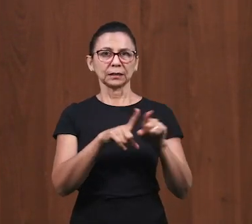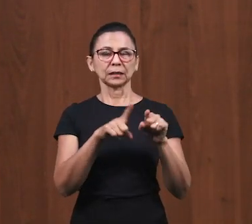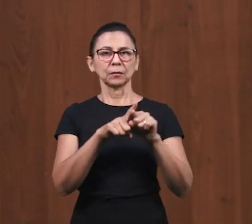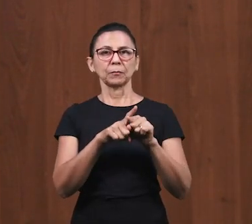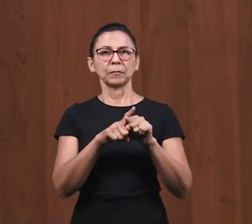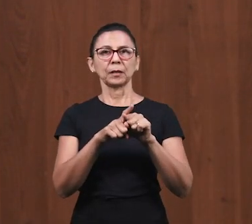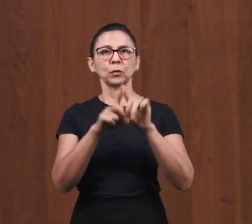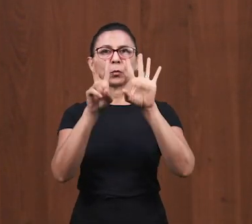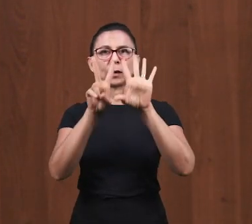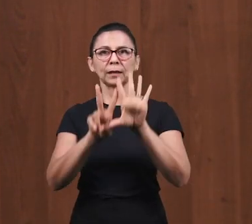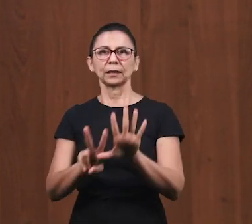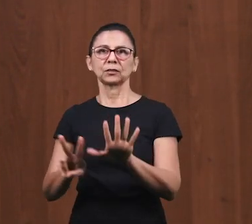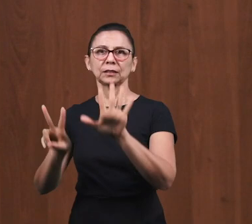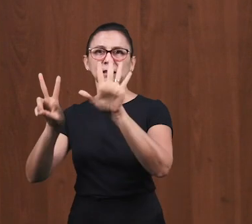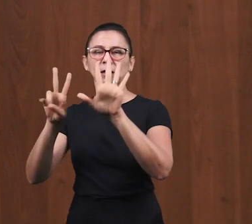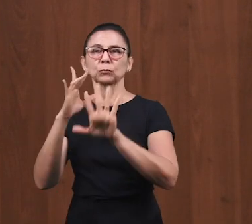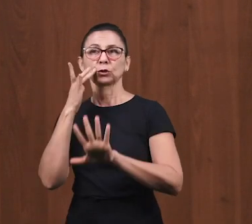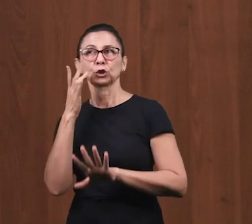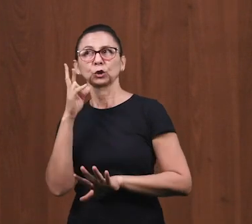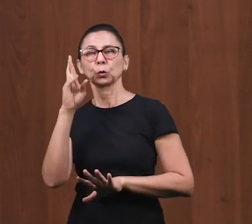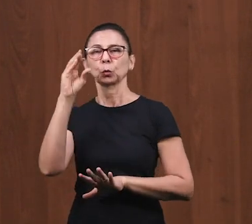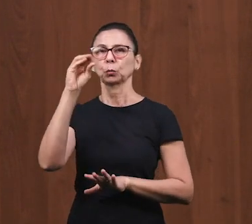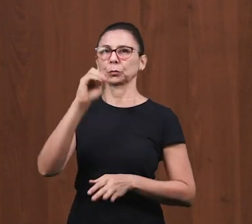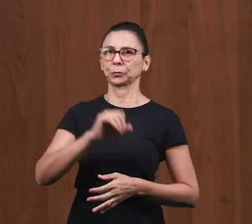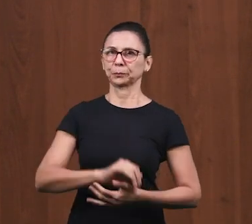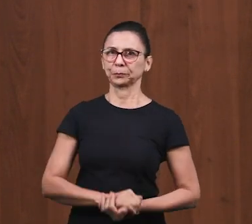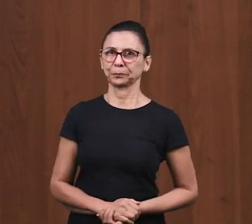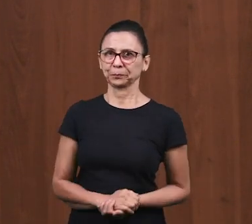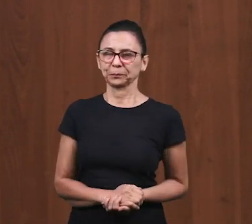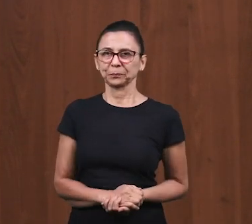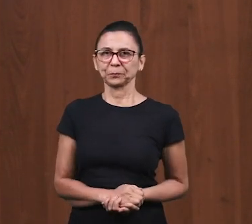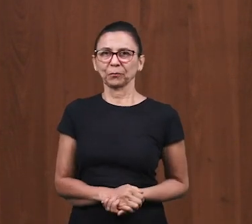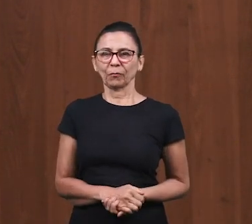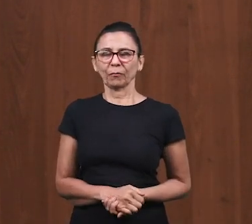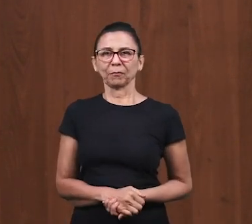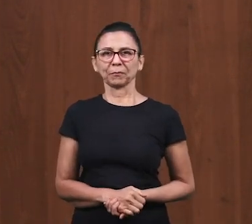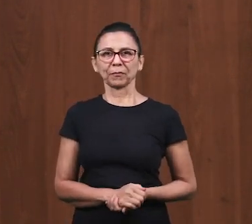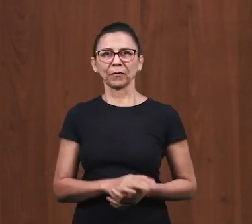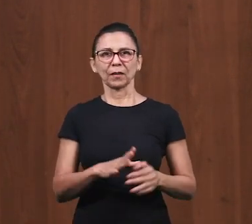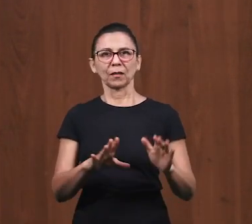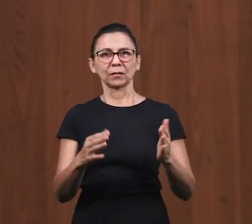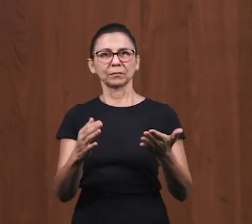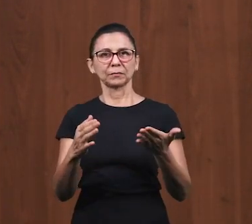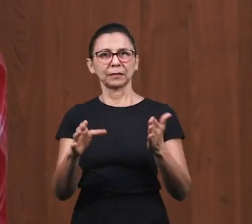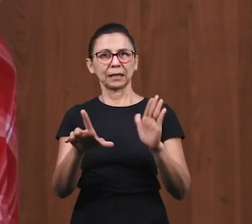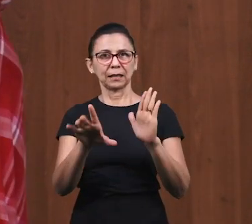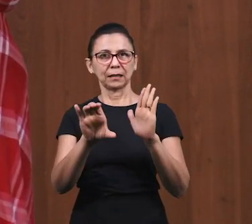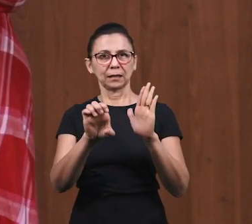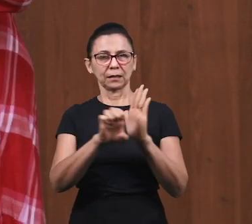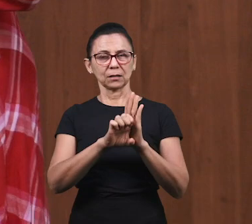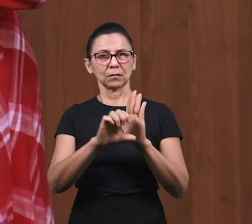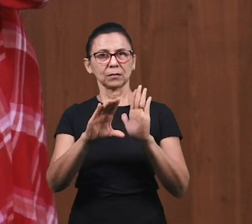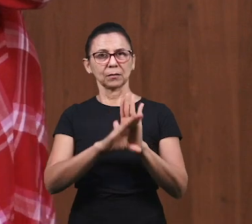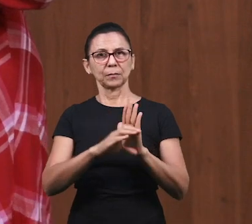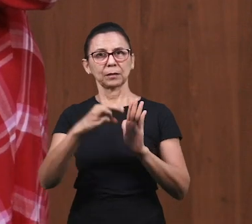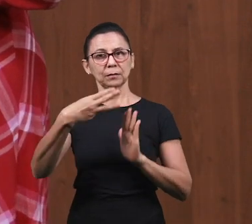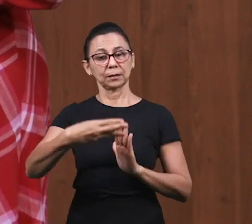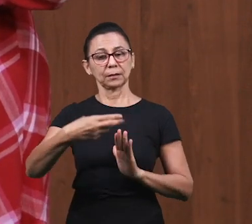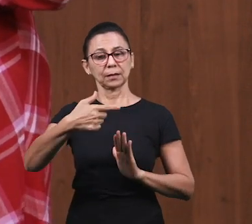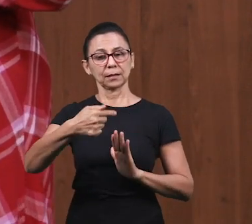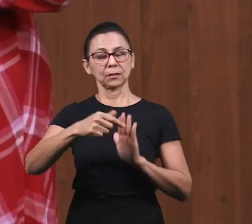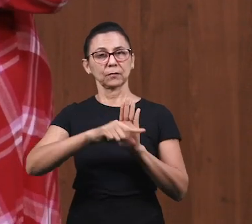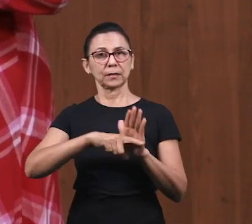nord. Et pour cela, nous allons ouvrir nos Bibles en Exode chapitre 37, verset